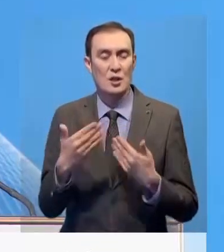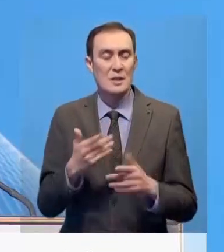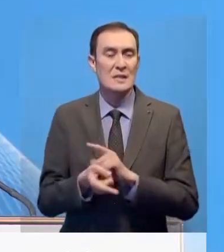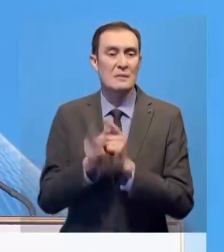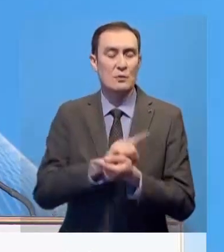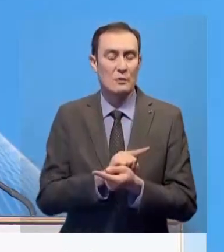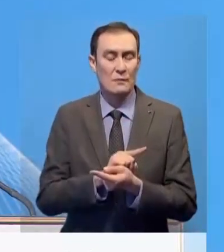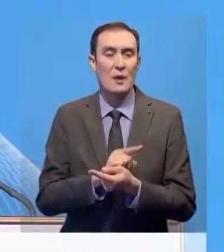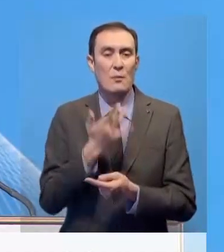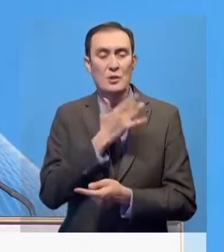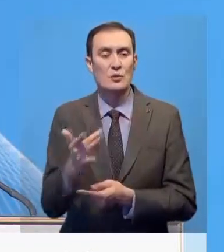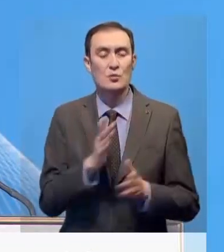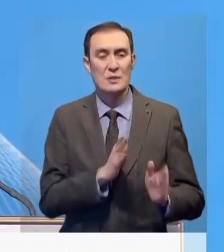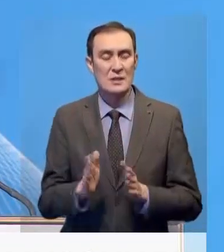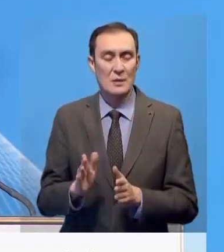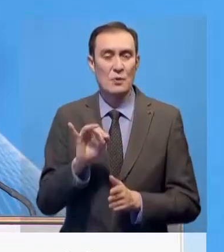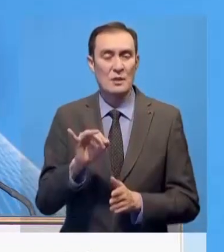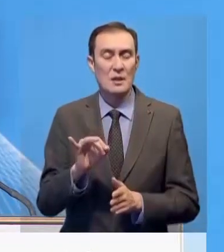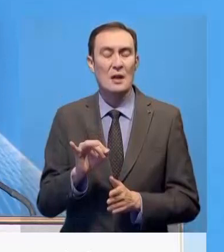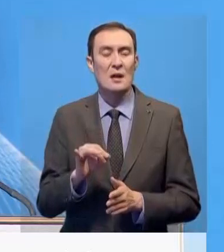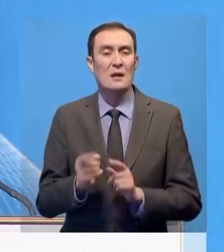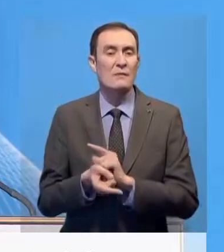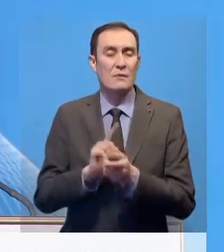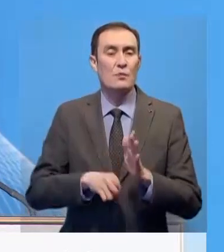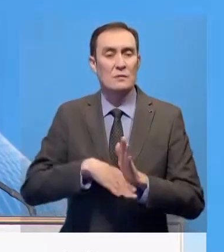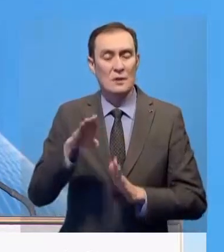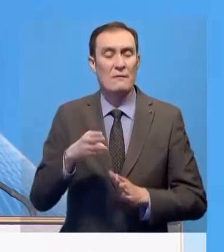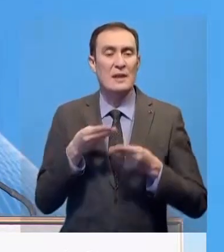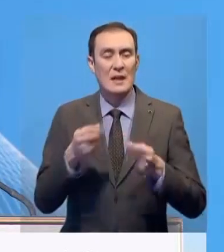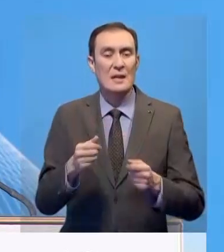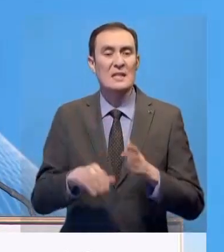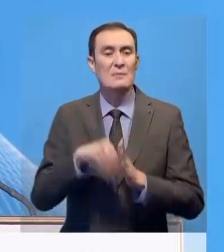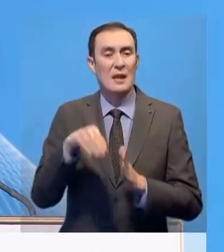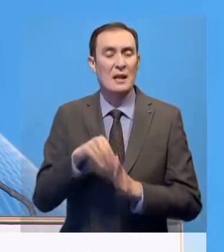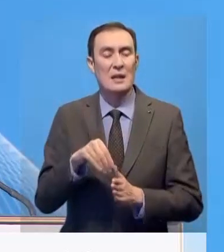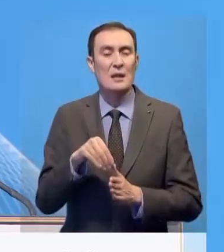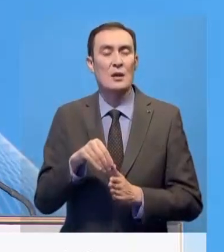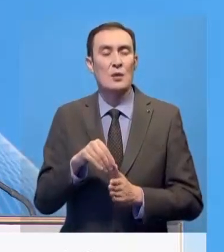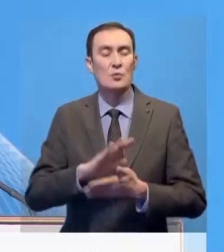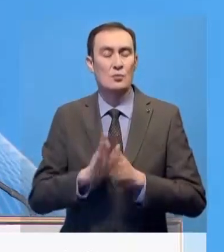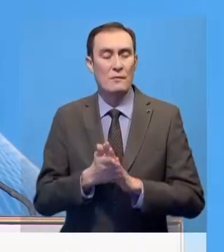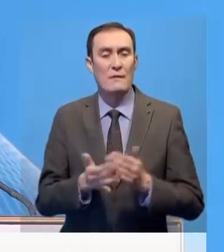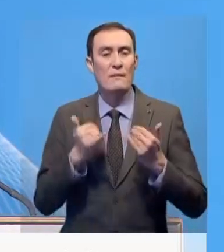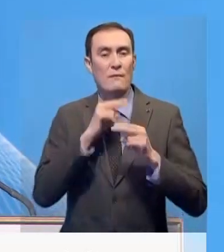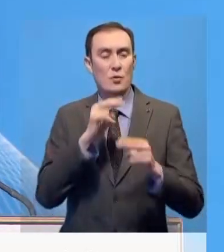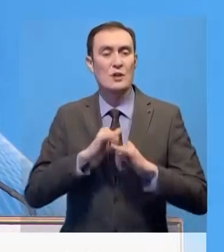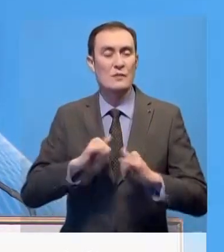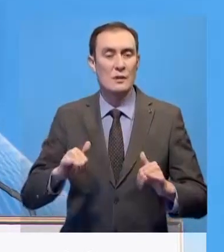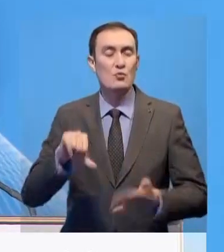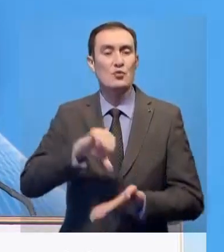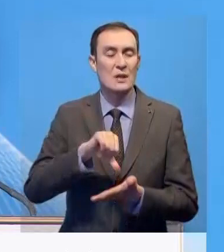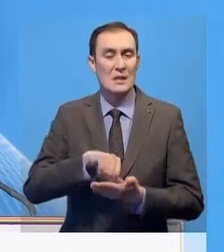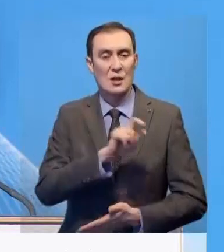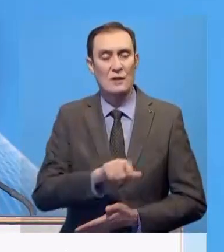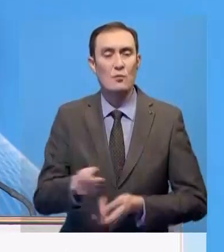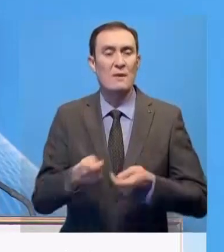всю конфигурацию политической системы и оказав трансформационное воздействие на избирательное пространство. Фокус сделан на расширении участия